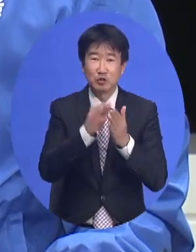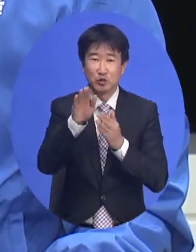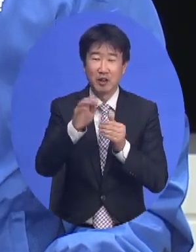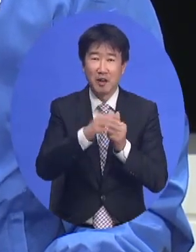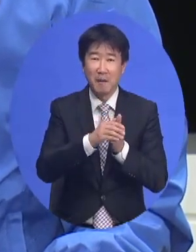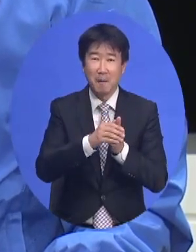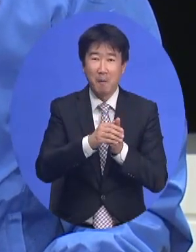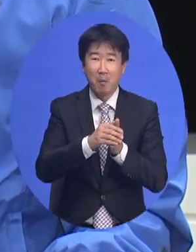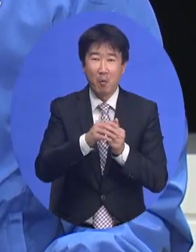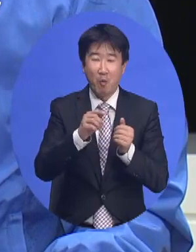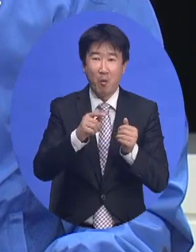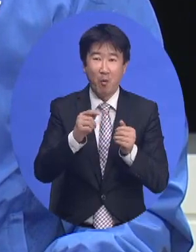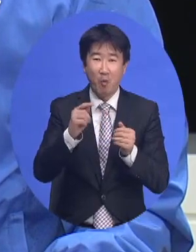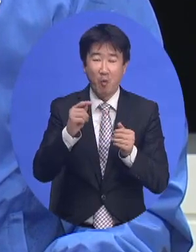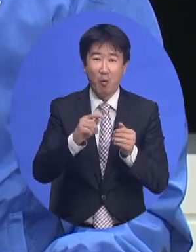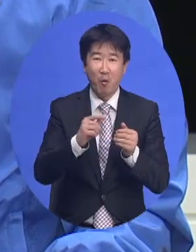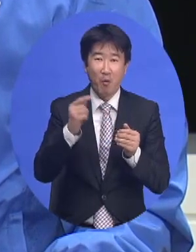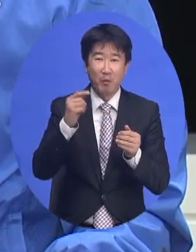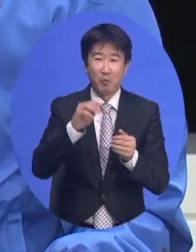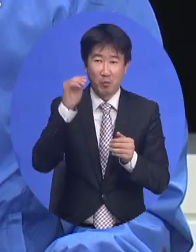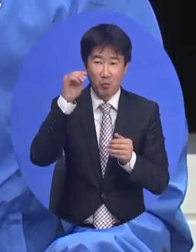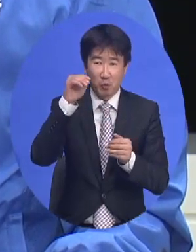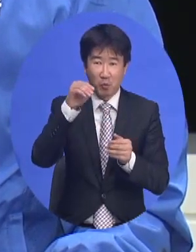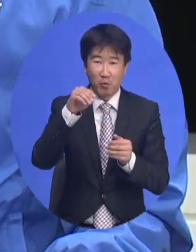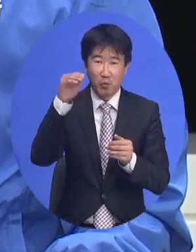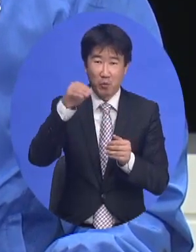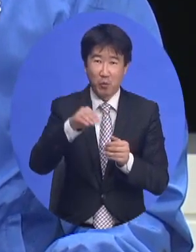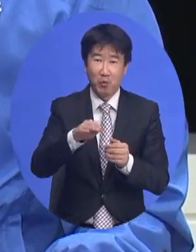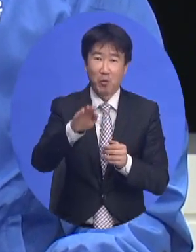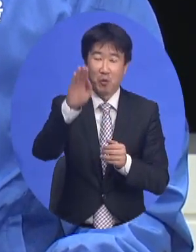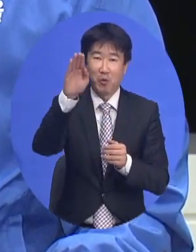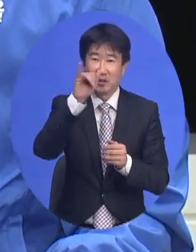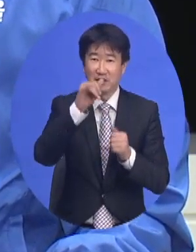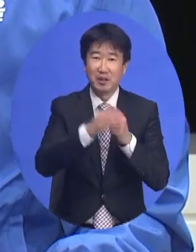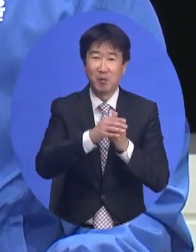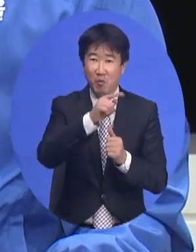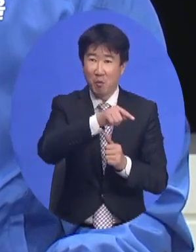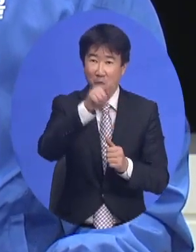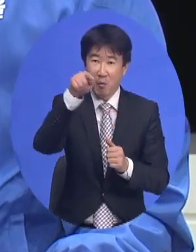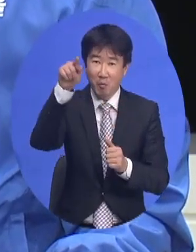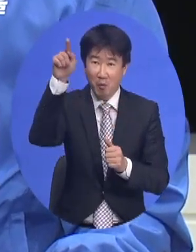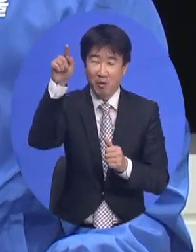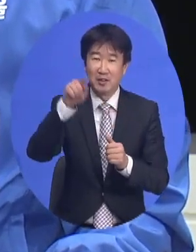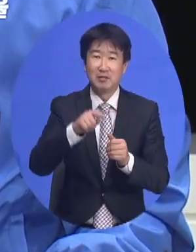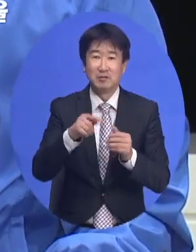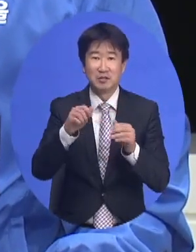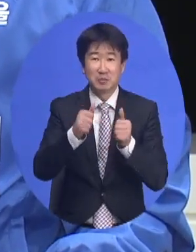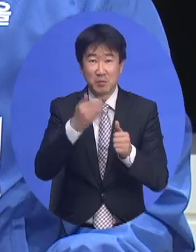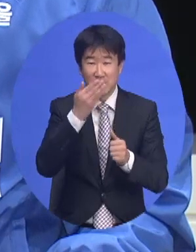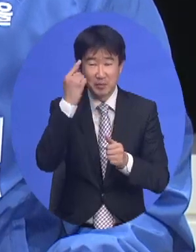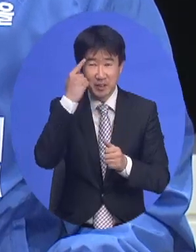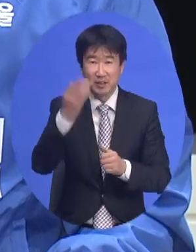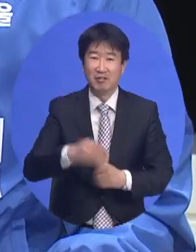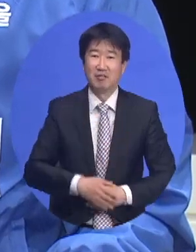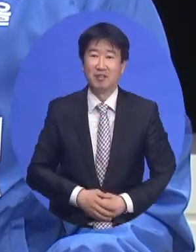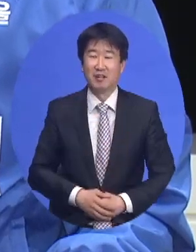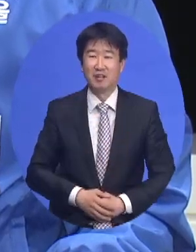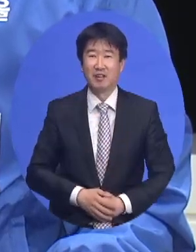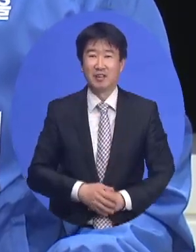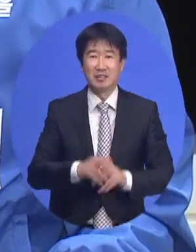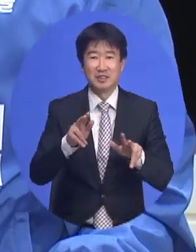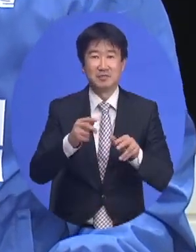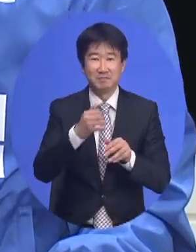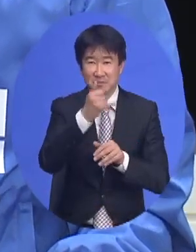생겨서 더 높아지고 있는데 네. 그 심판이 네. 가능하겠습니까? 예, 요즘요 요즘